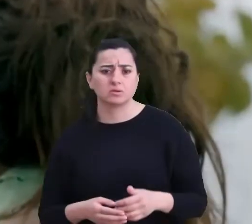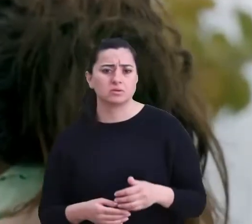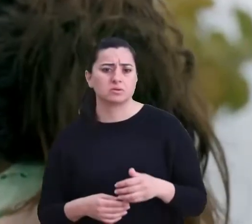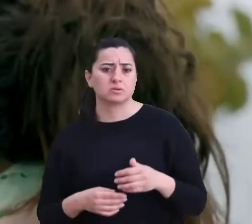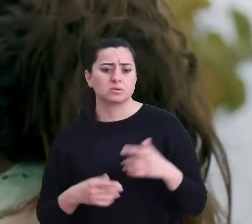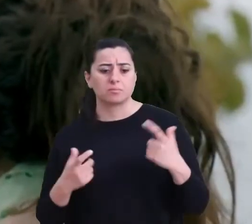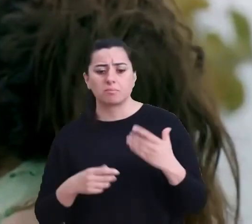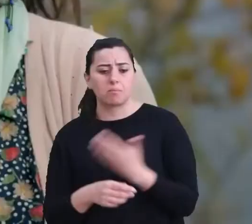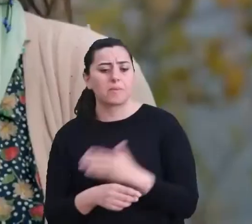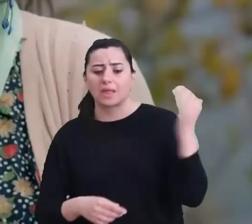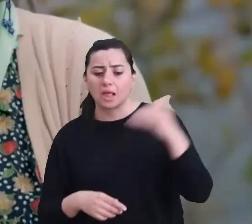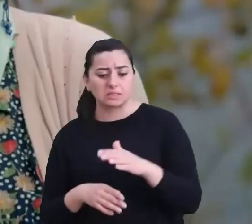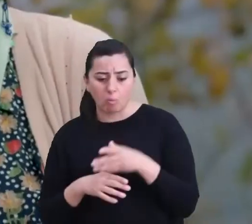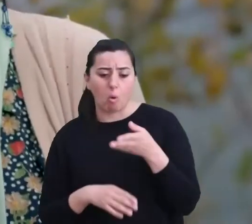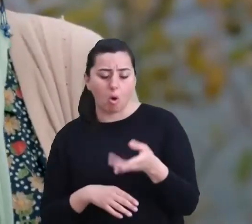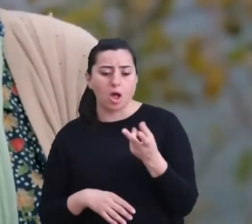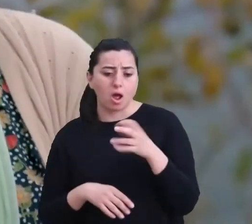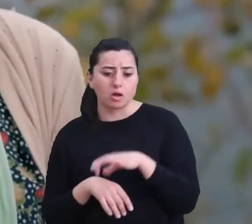Gasıba yeniden geri dönmüş sanıyorum.